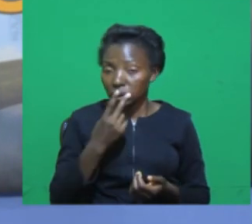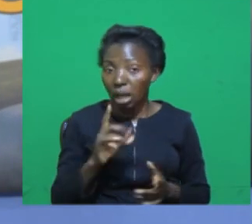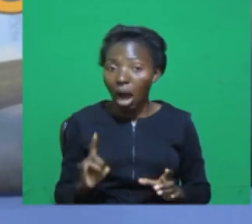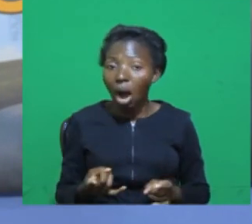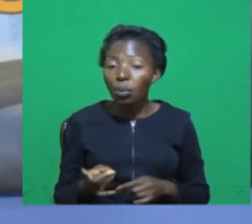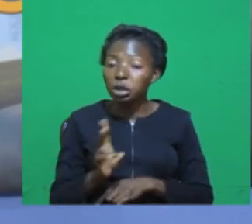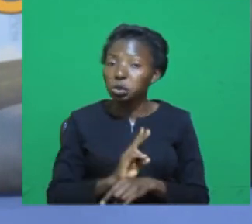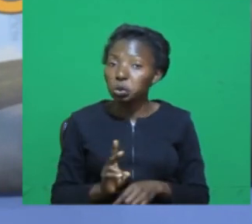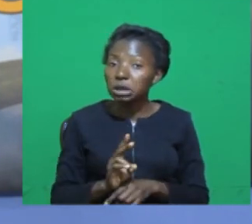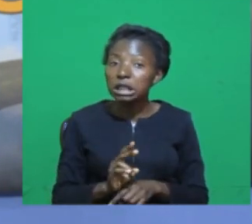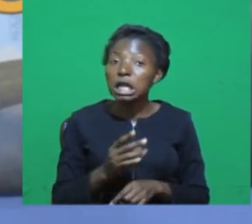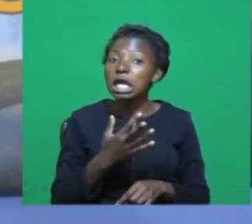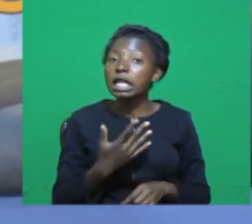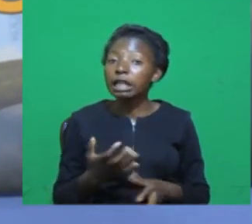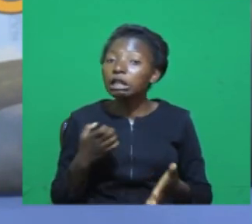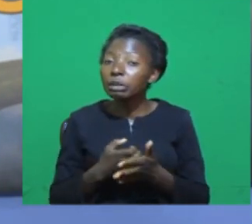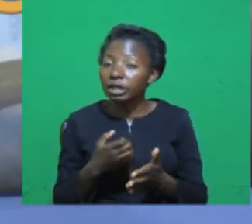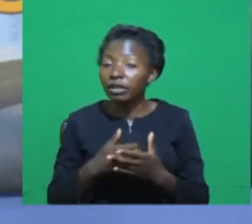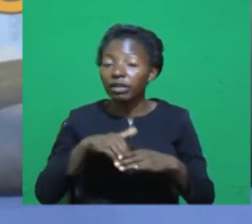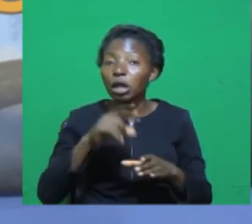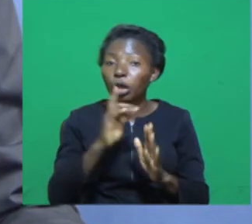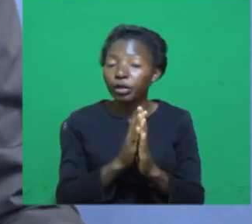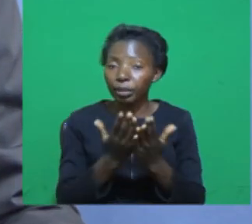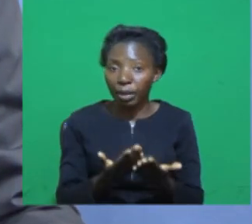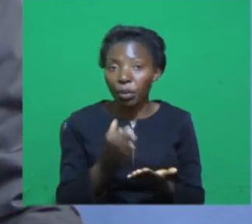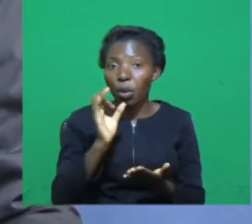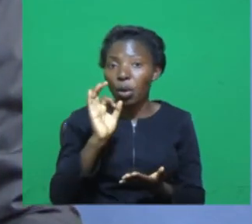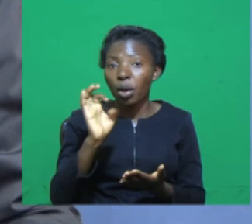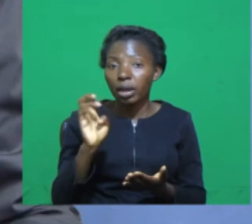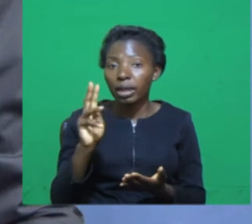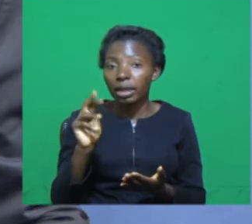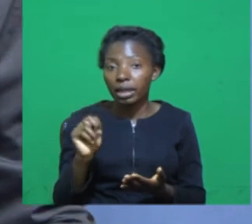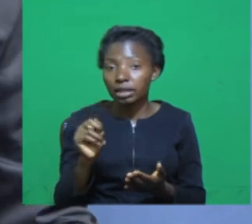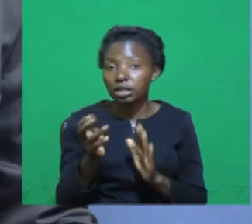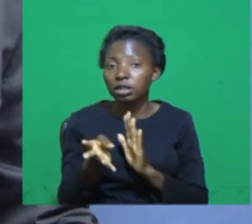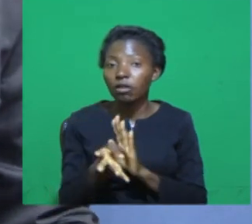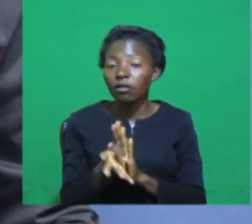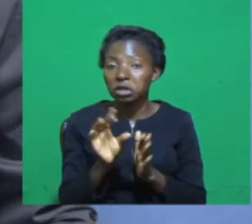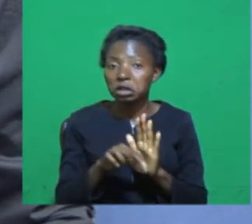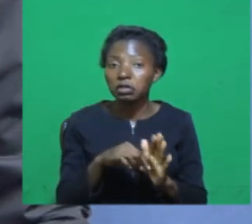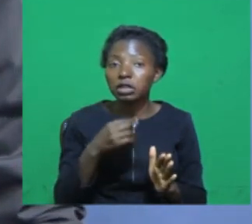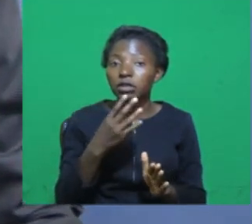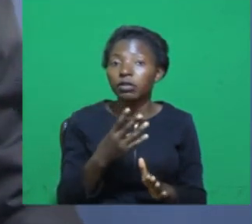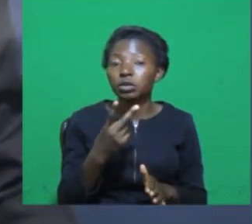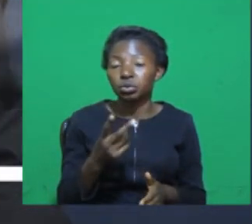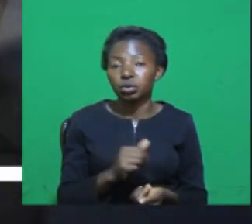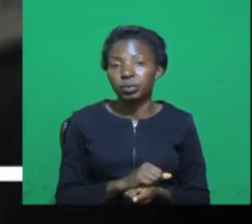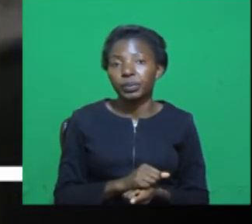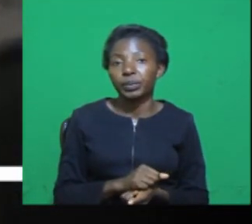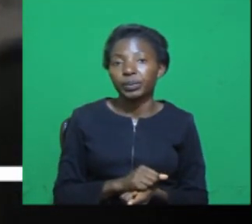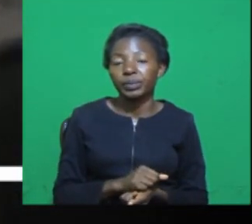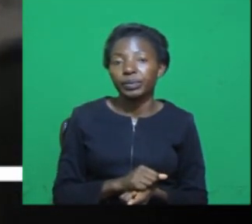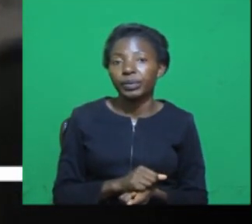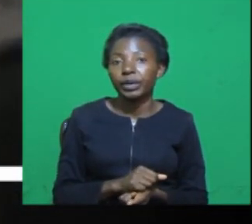aita juwelary mubhaibheri. Genesis 41 verse 42. Genesis 41 verse 42. Verse ya 42.